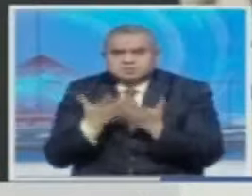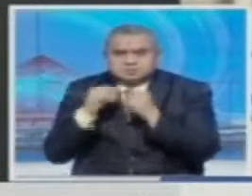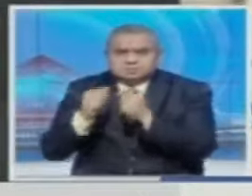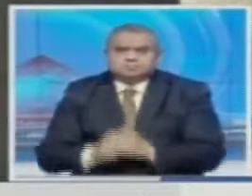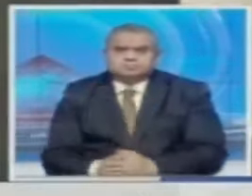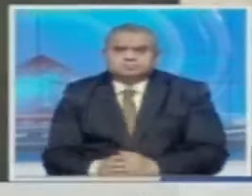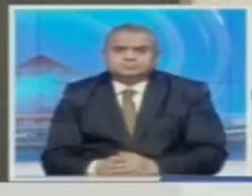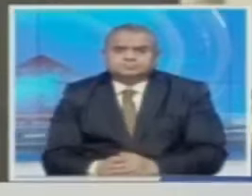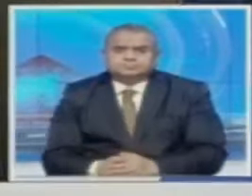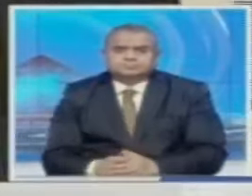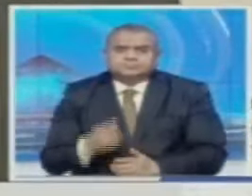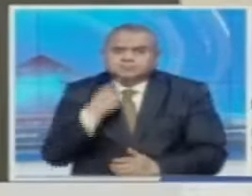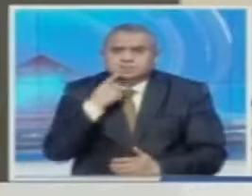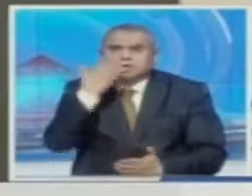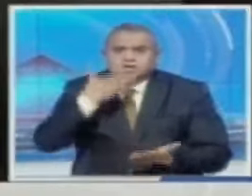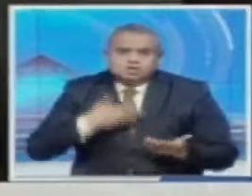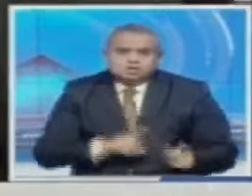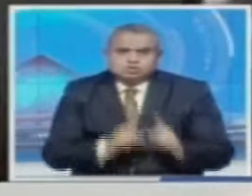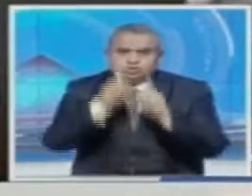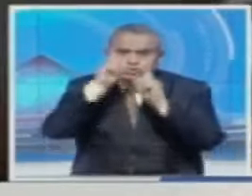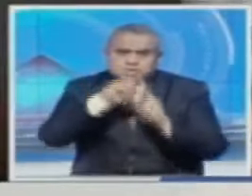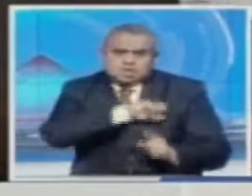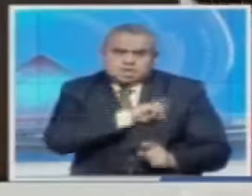الله يرحم الشهداء. الله يرحم الشهداء.